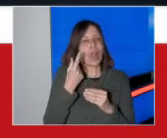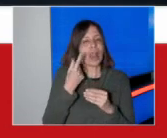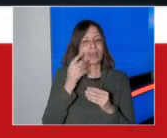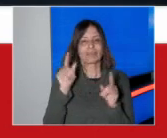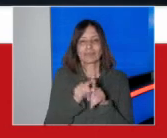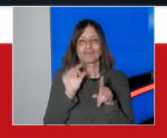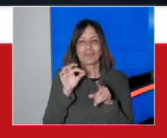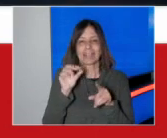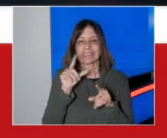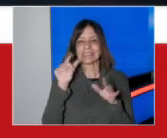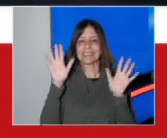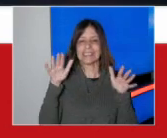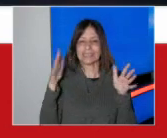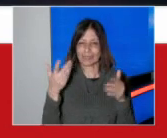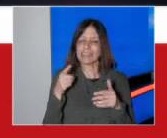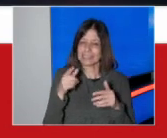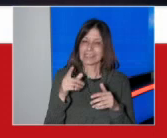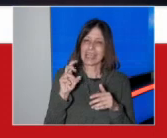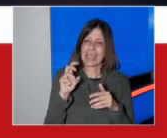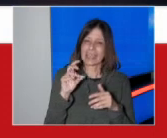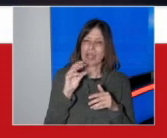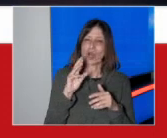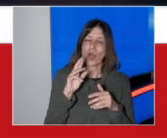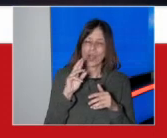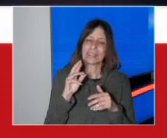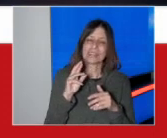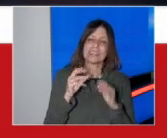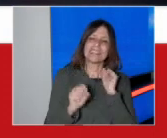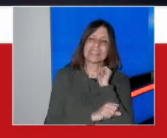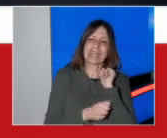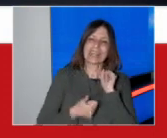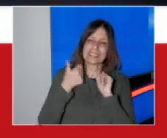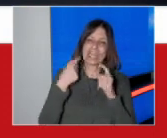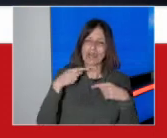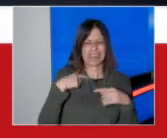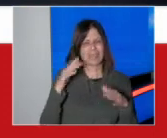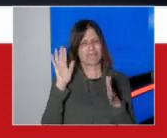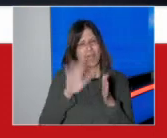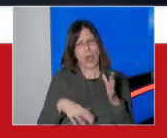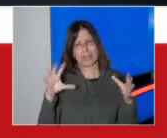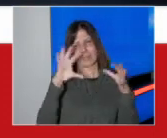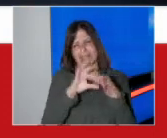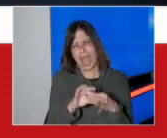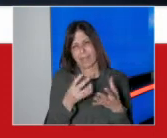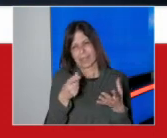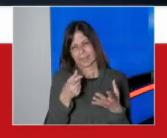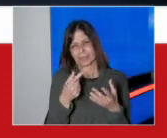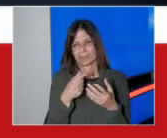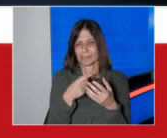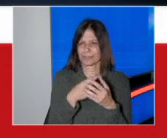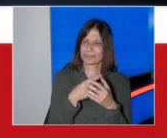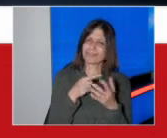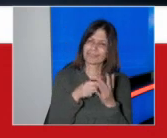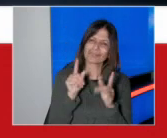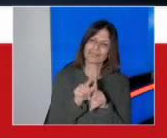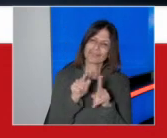זמיר. כן, אז זה עידן רול, סגן שר החוץ, מה שנקרא? אני פחות מתחבר לז'אנר הזה. באמת? אני אהבתי. כן, כי הוא